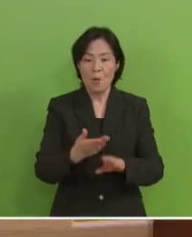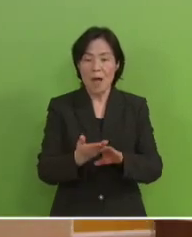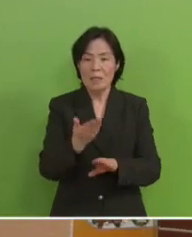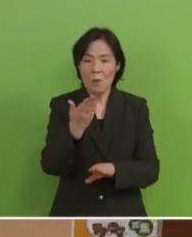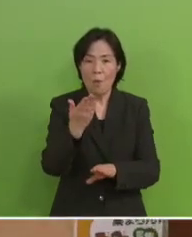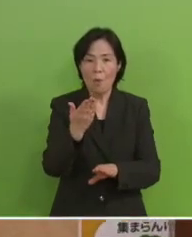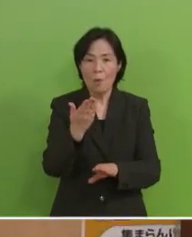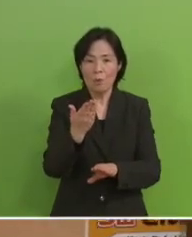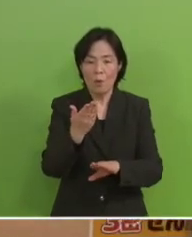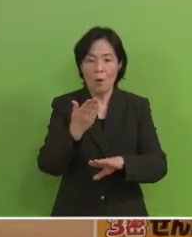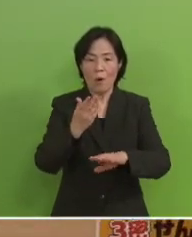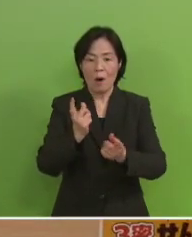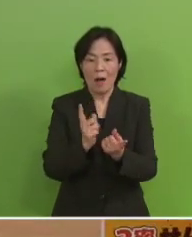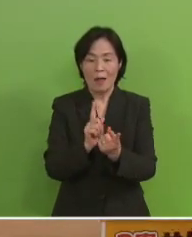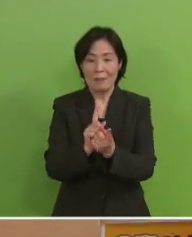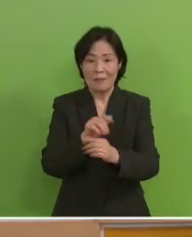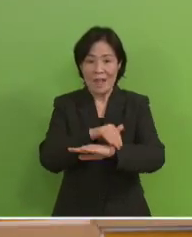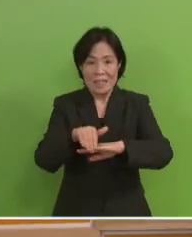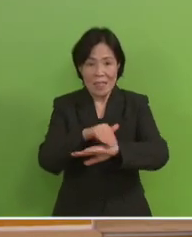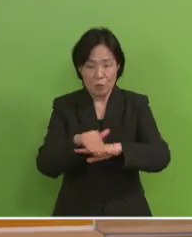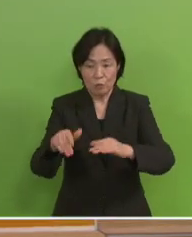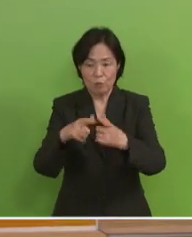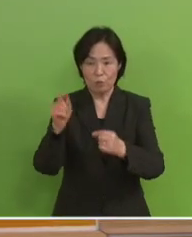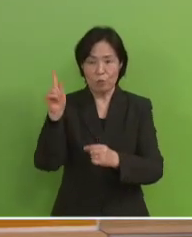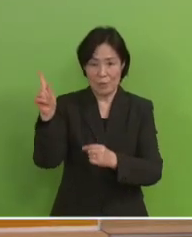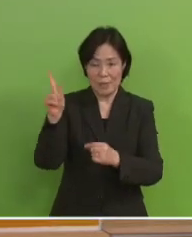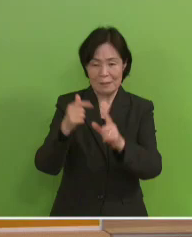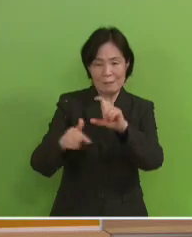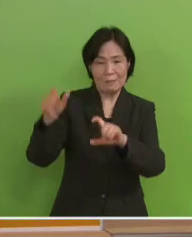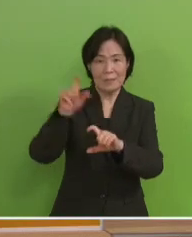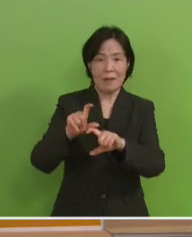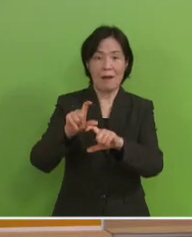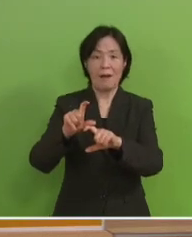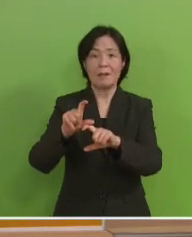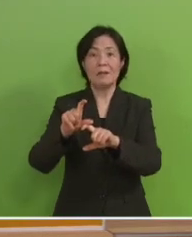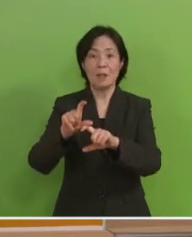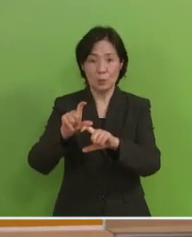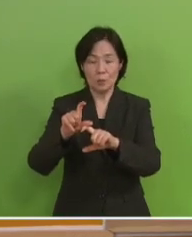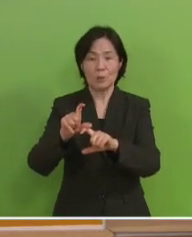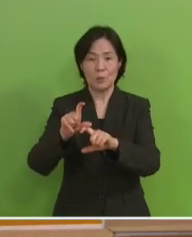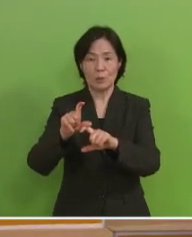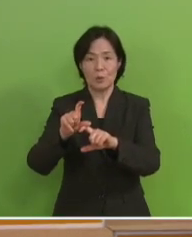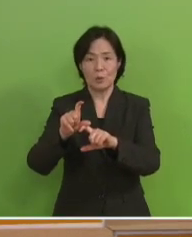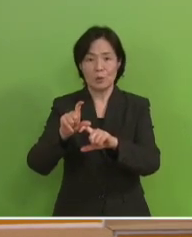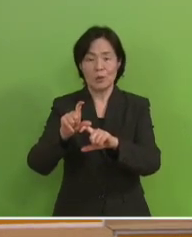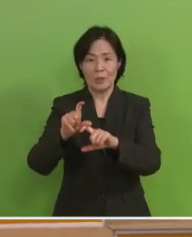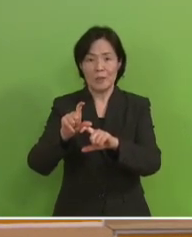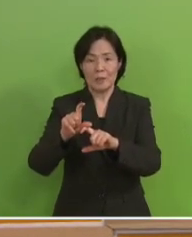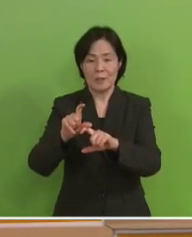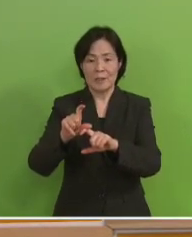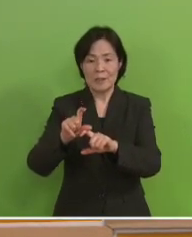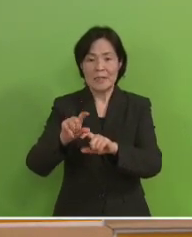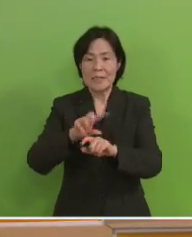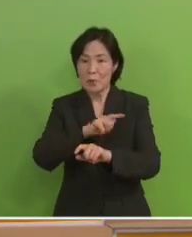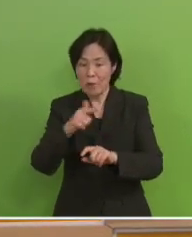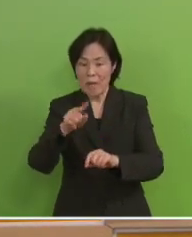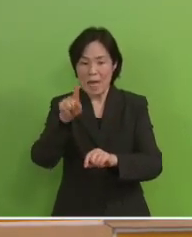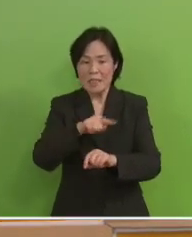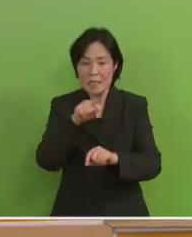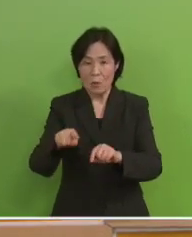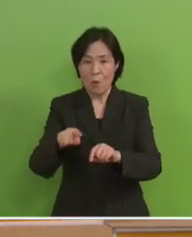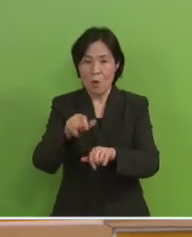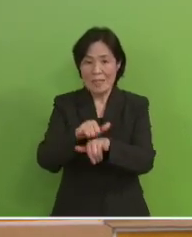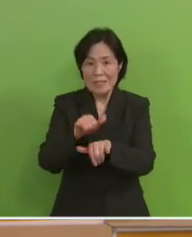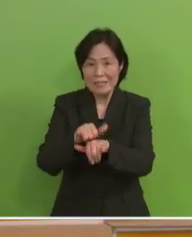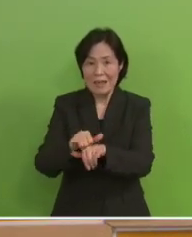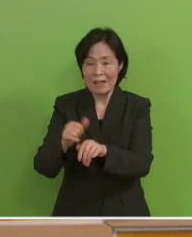の態勢対策9位の佐賀なるまあキシキシ機材や人的な波形も含め